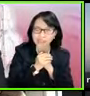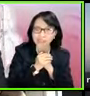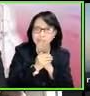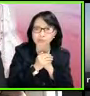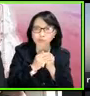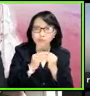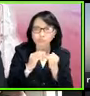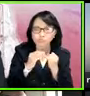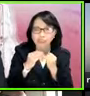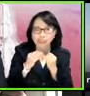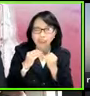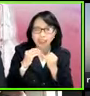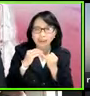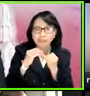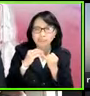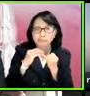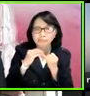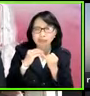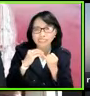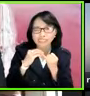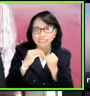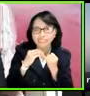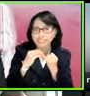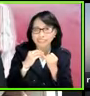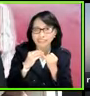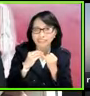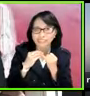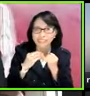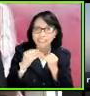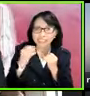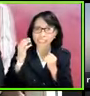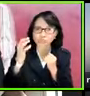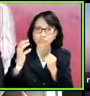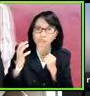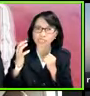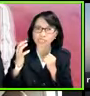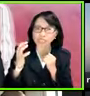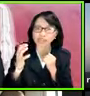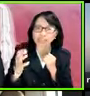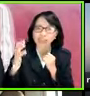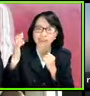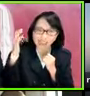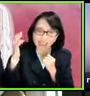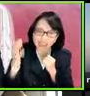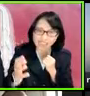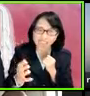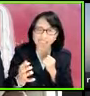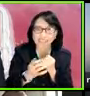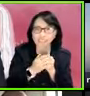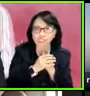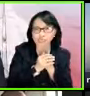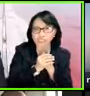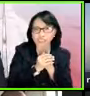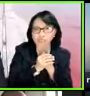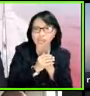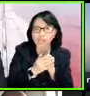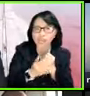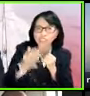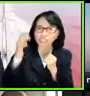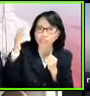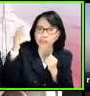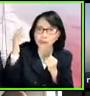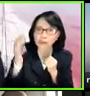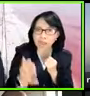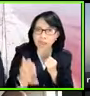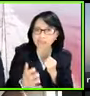alangkah beruntungnya alangkah bahagianya ke ini kita sudah mengenal rahasia Kristus itu